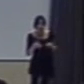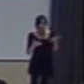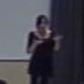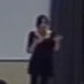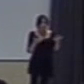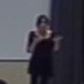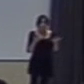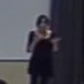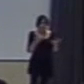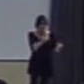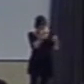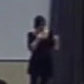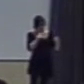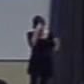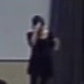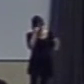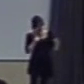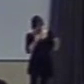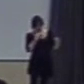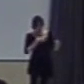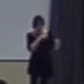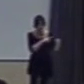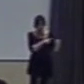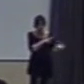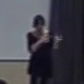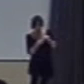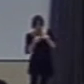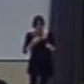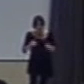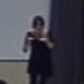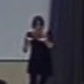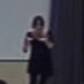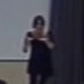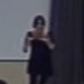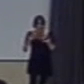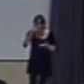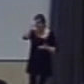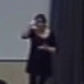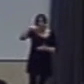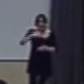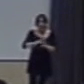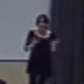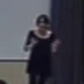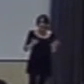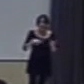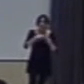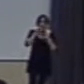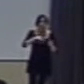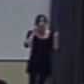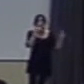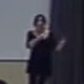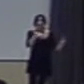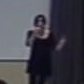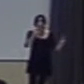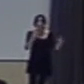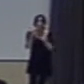de madurar la informació, etc. Bueno, debats que estan molt, molt presents, i també, més enllà de la mirada, doncs, els debats que tenen a